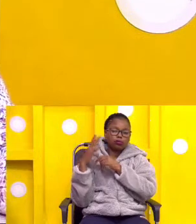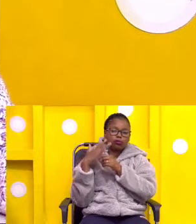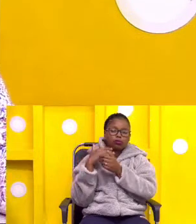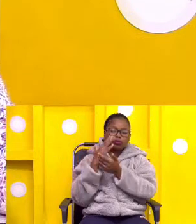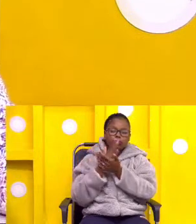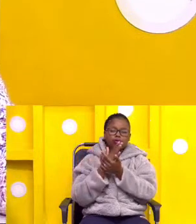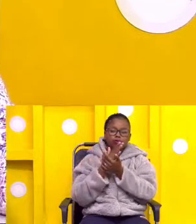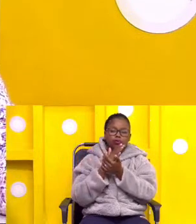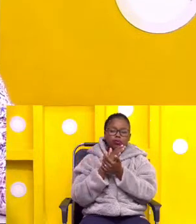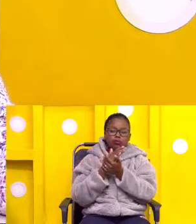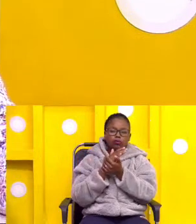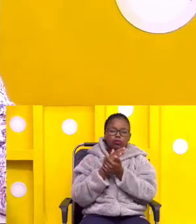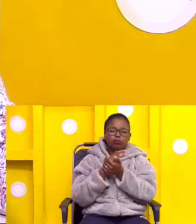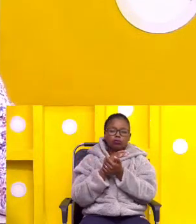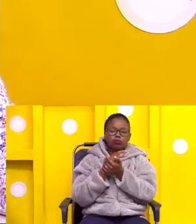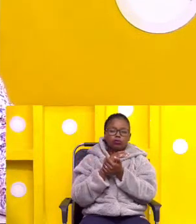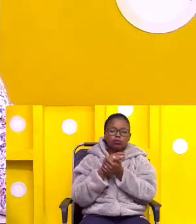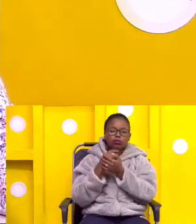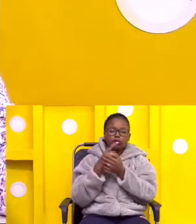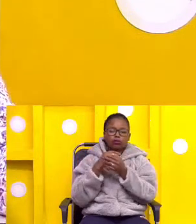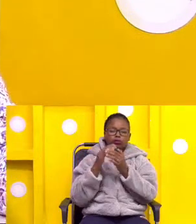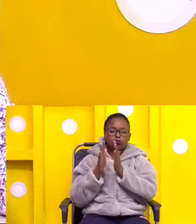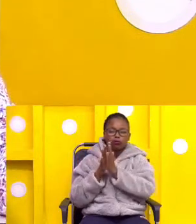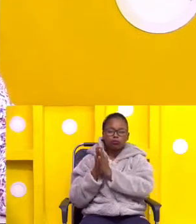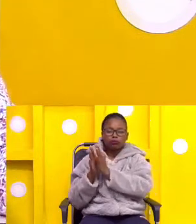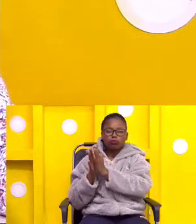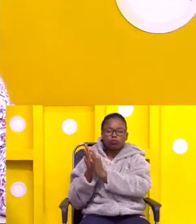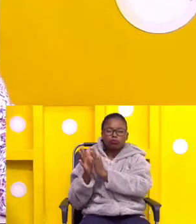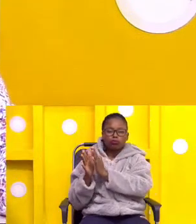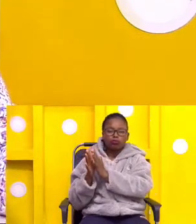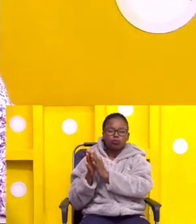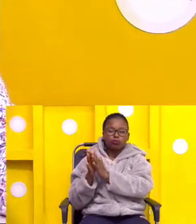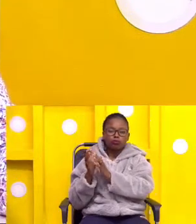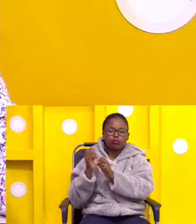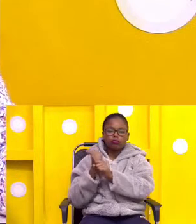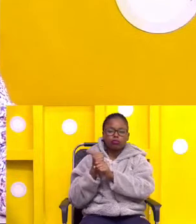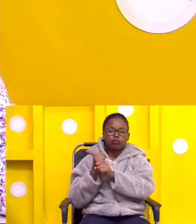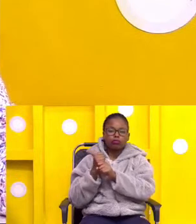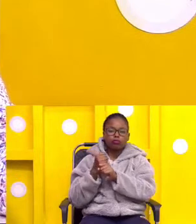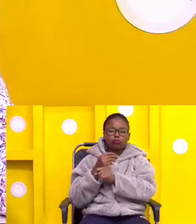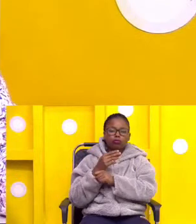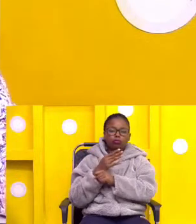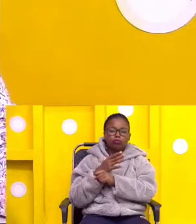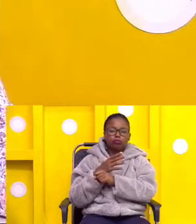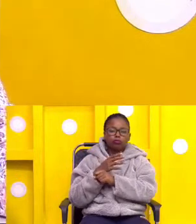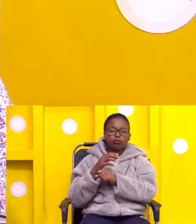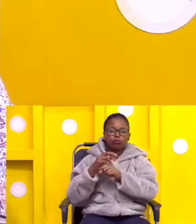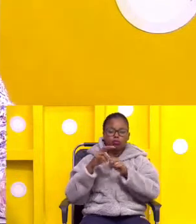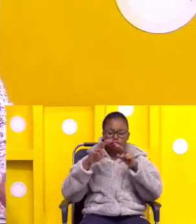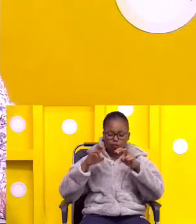mudhulia siomwana wake newe rato suguri keire, mugoda wajiru. Kuwetha, kuona,